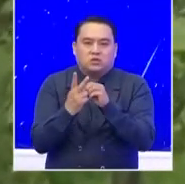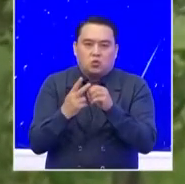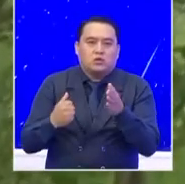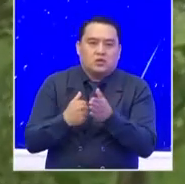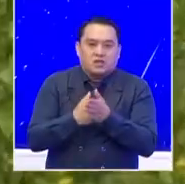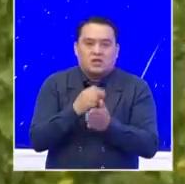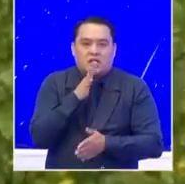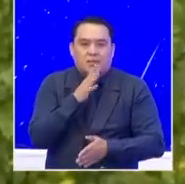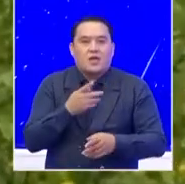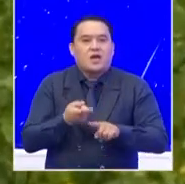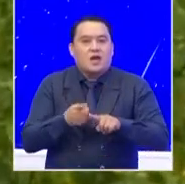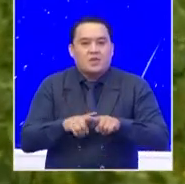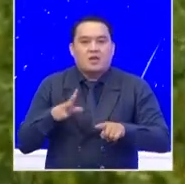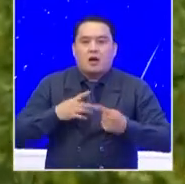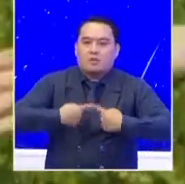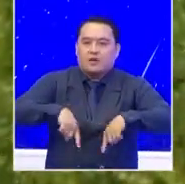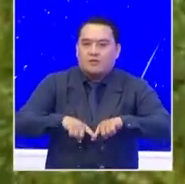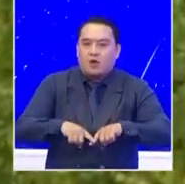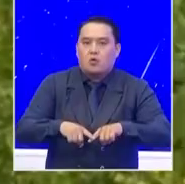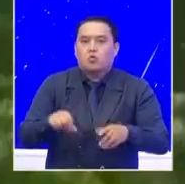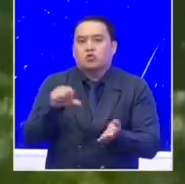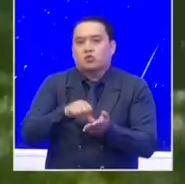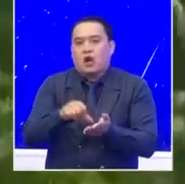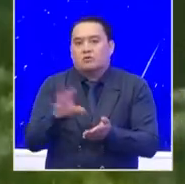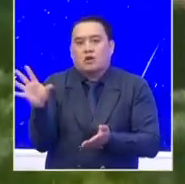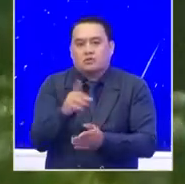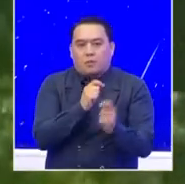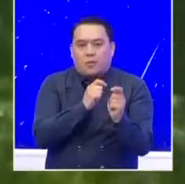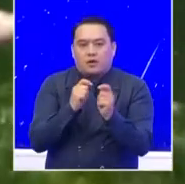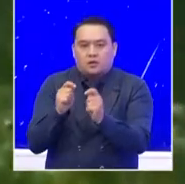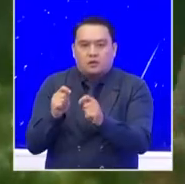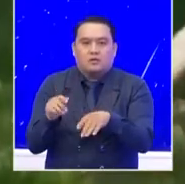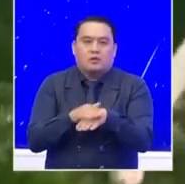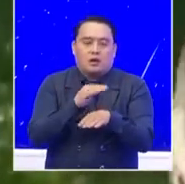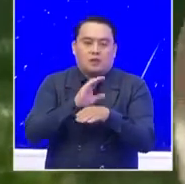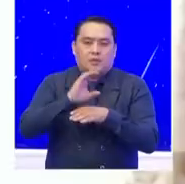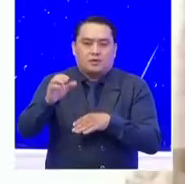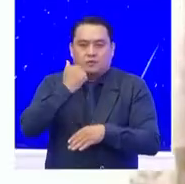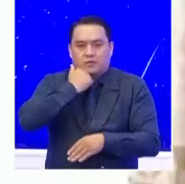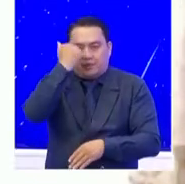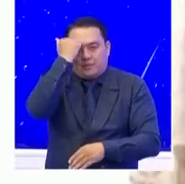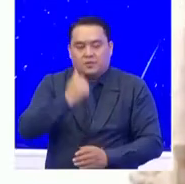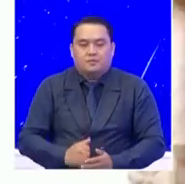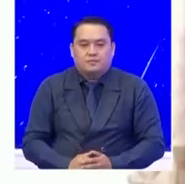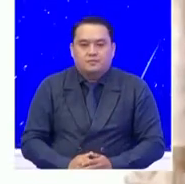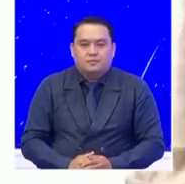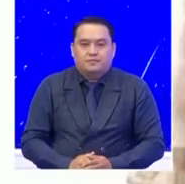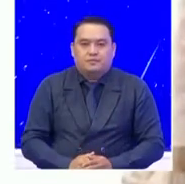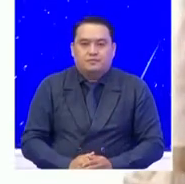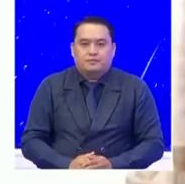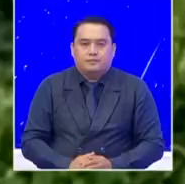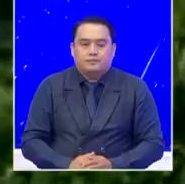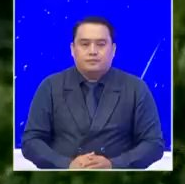возрасте до 13 лет. От имени организаторов всем участникам акции будут отправлены благодарственные письма.